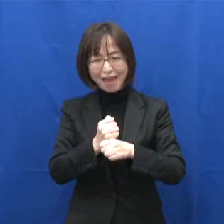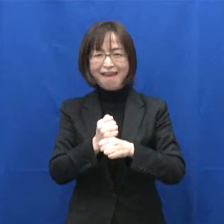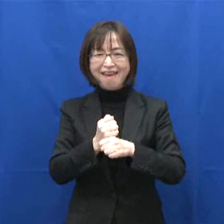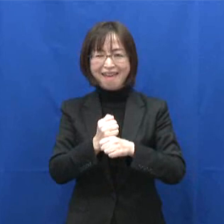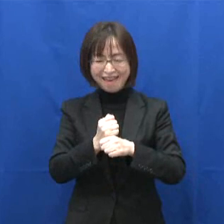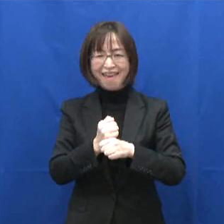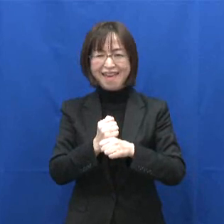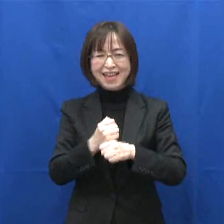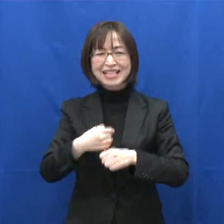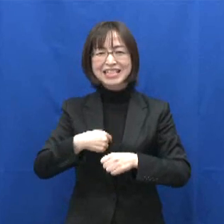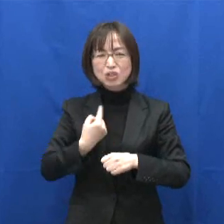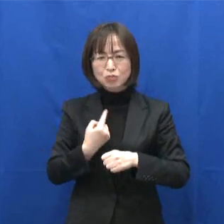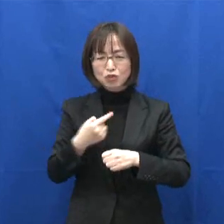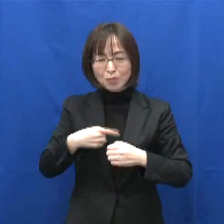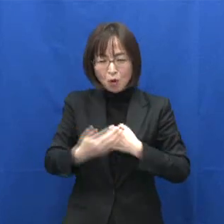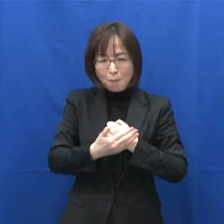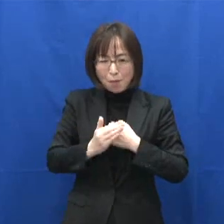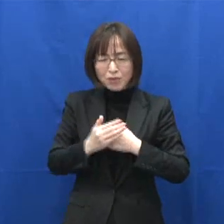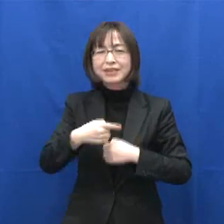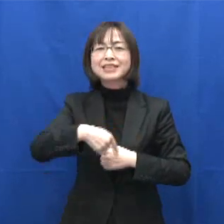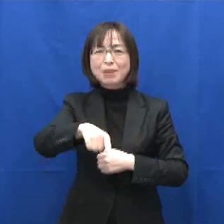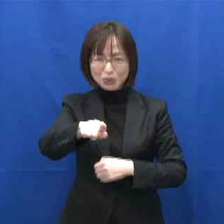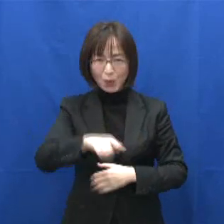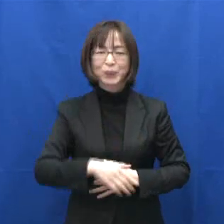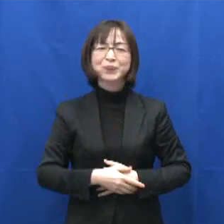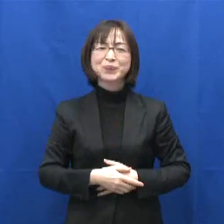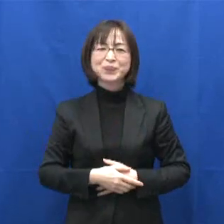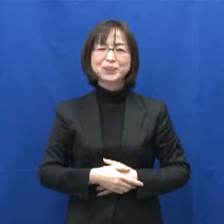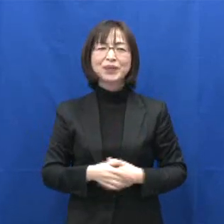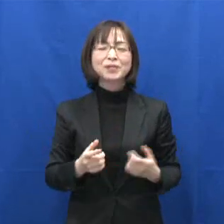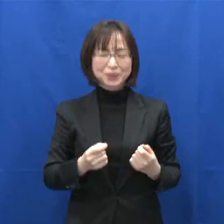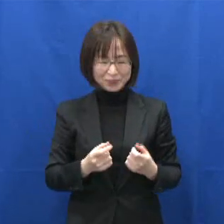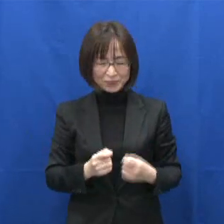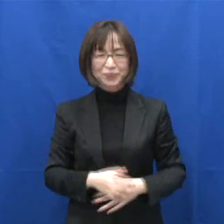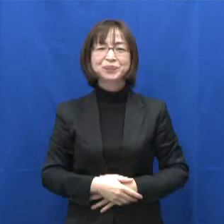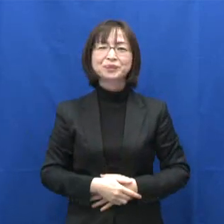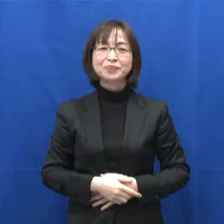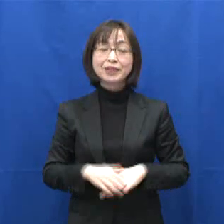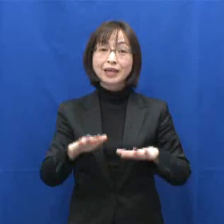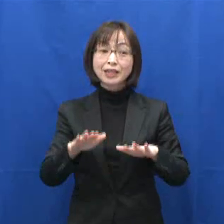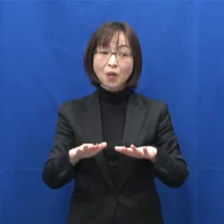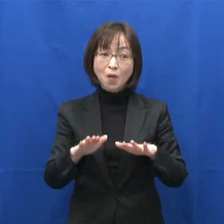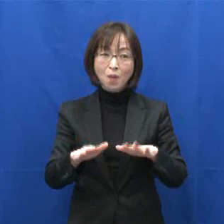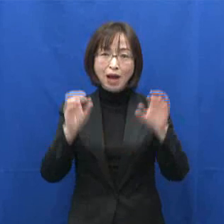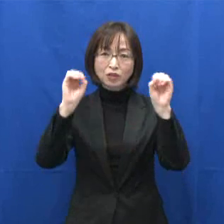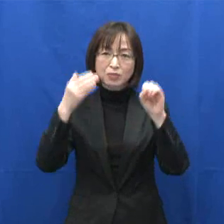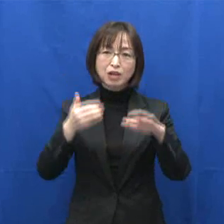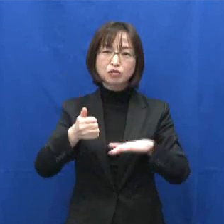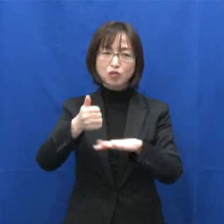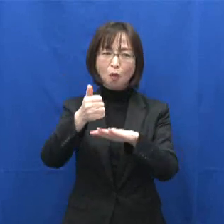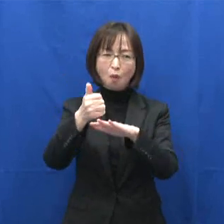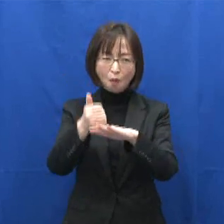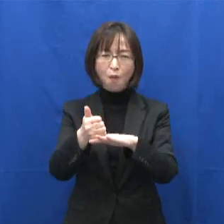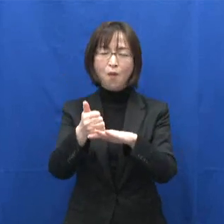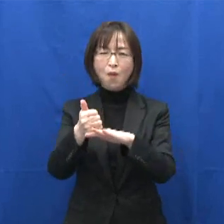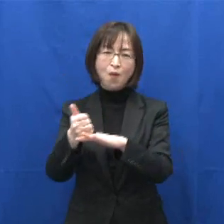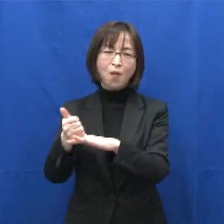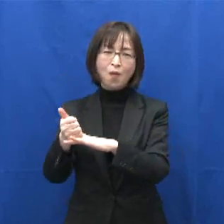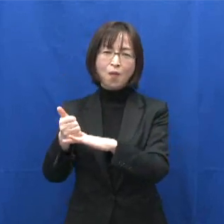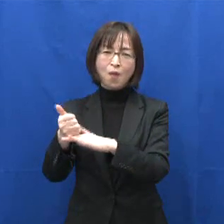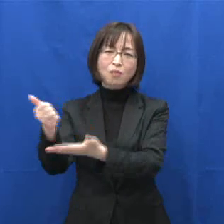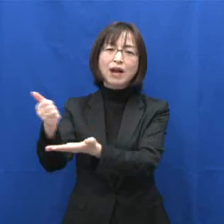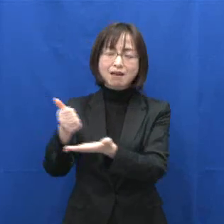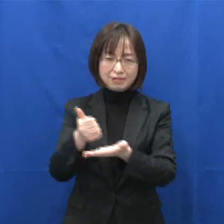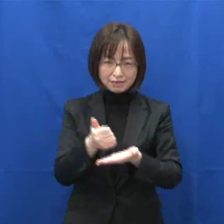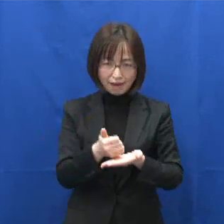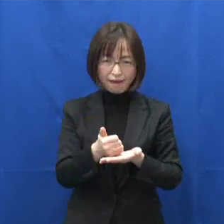ね、 はい、 自分の身を守っていきましょう。 はい、させていただきたいと思います。さあ今日はね、豊島区長、高野幸男区長をお迎